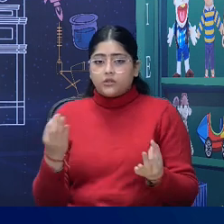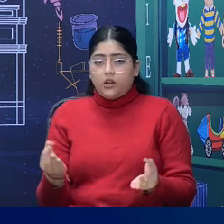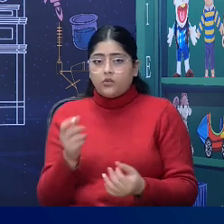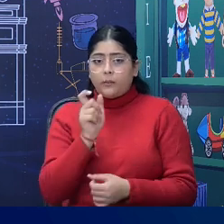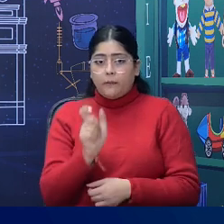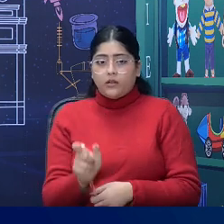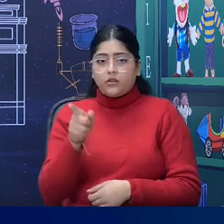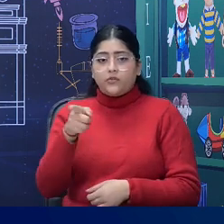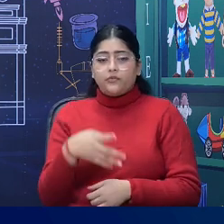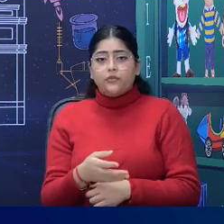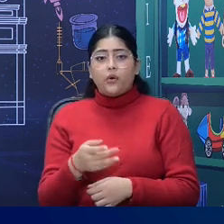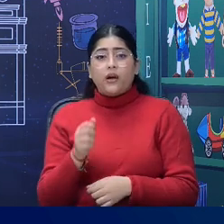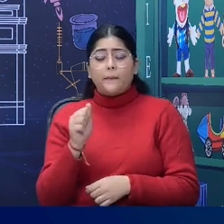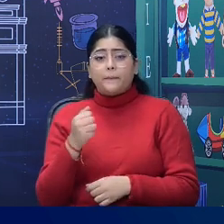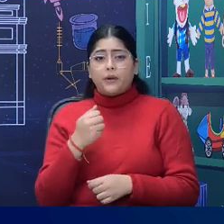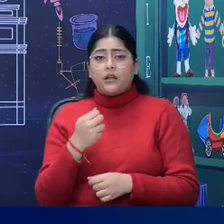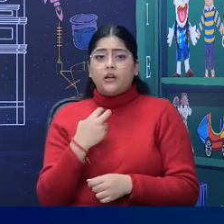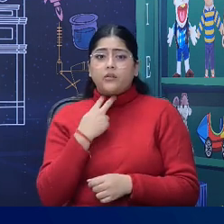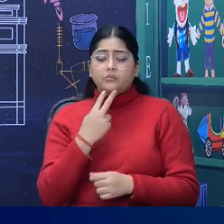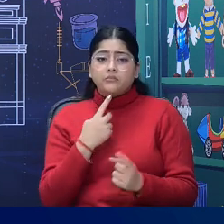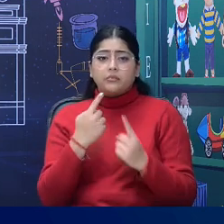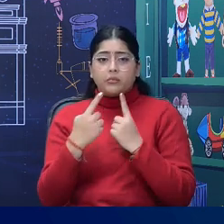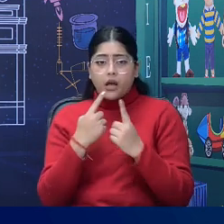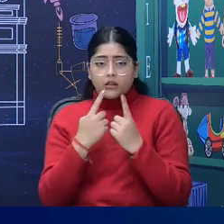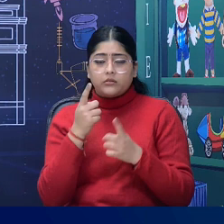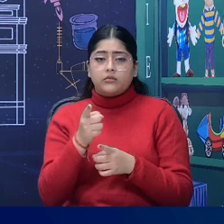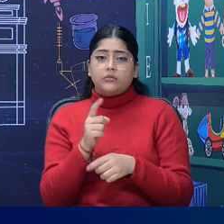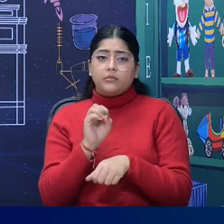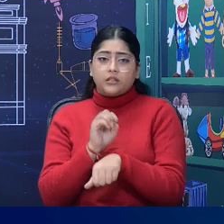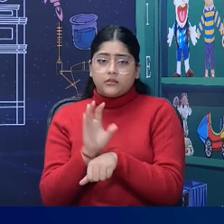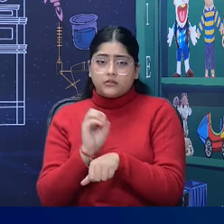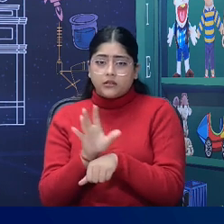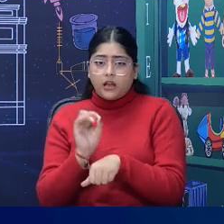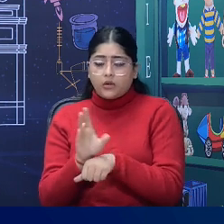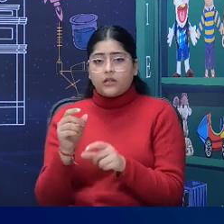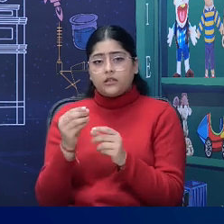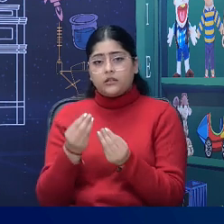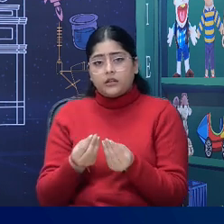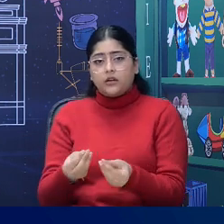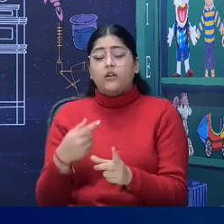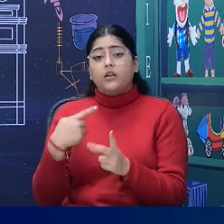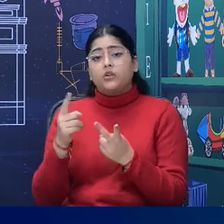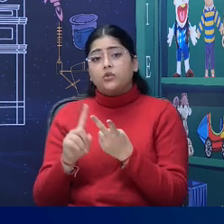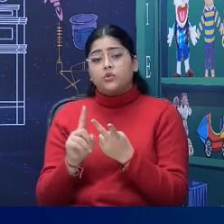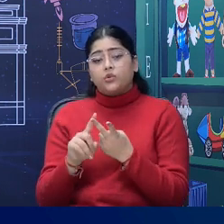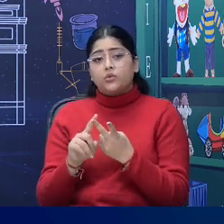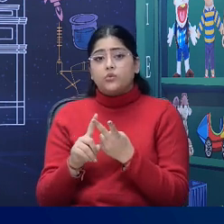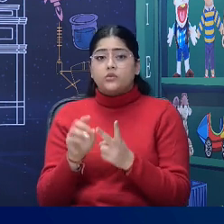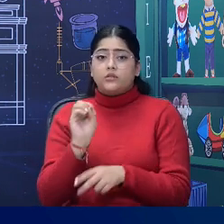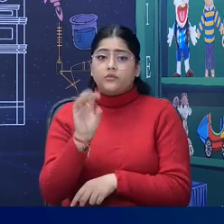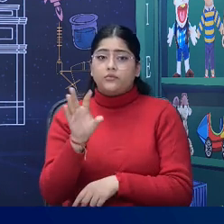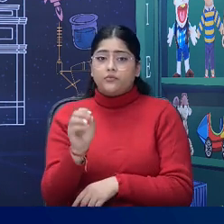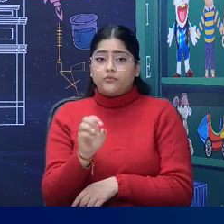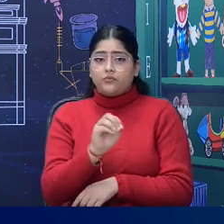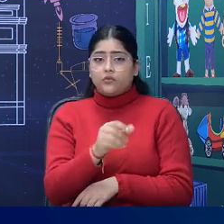चाहते हैं और वहीं टॉर्च बेचने वाला भी जो है उसका भी मोटिव यही है कि अगर रात है अंधेरा है तो आपको टॉर्च की जरूरत पड़ेगी प्रकाश के